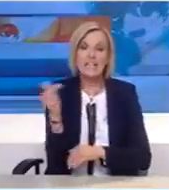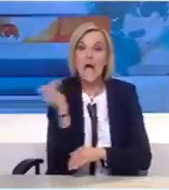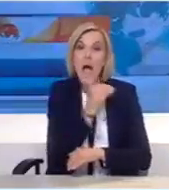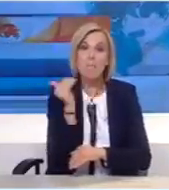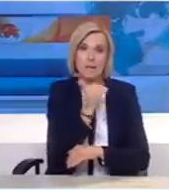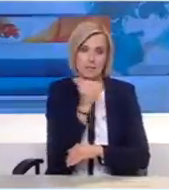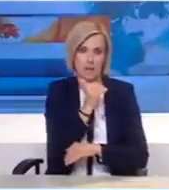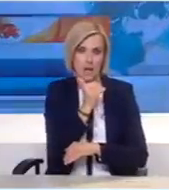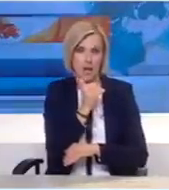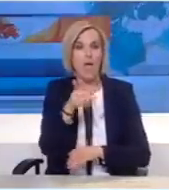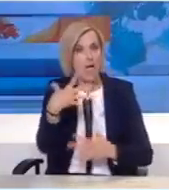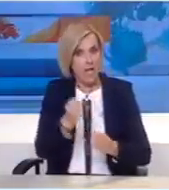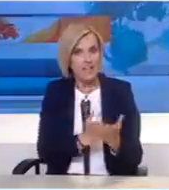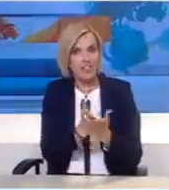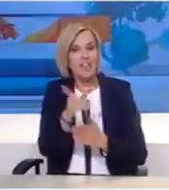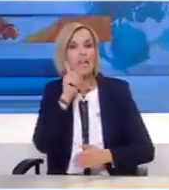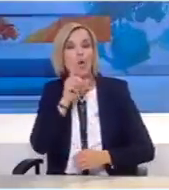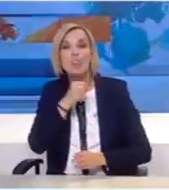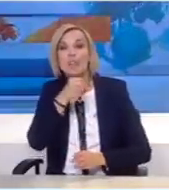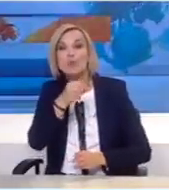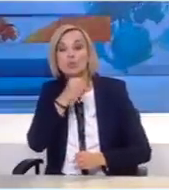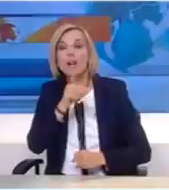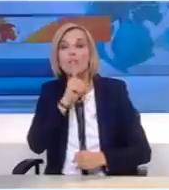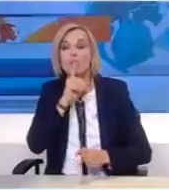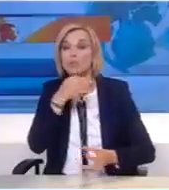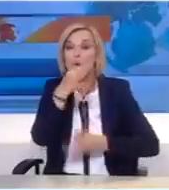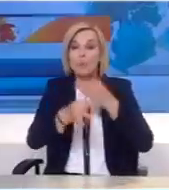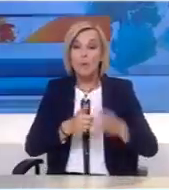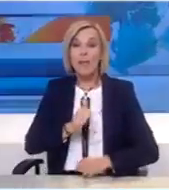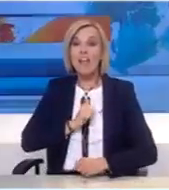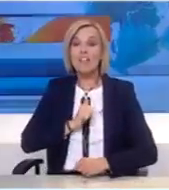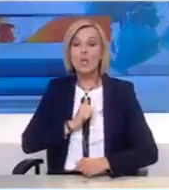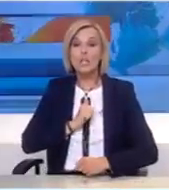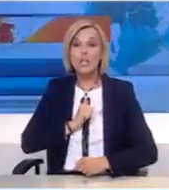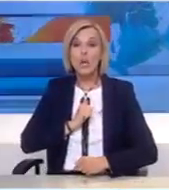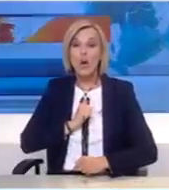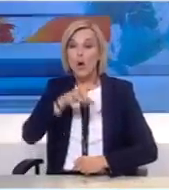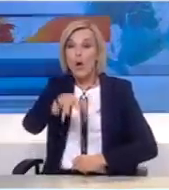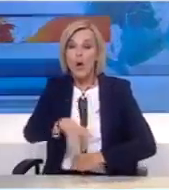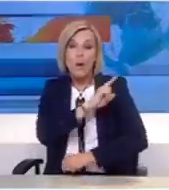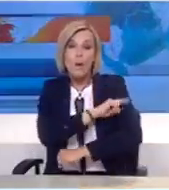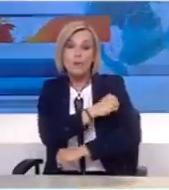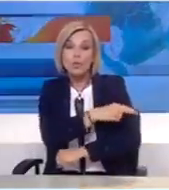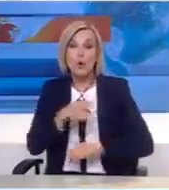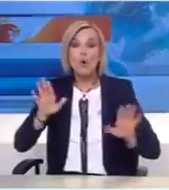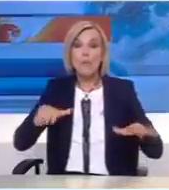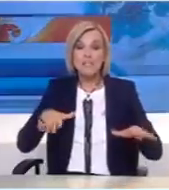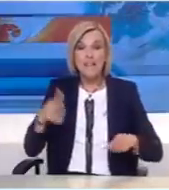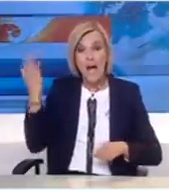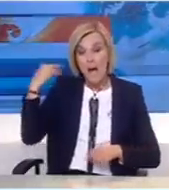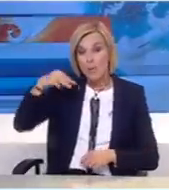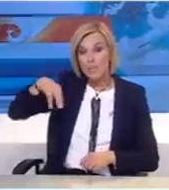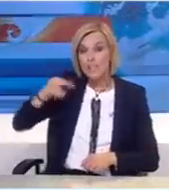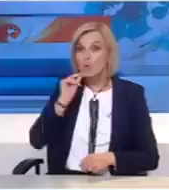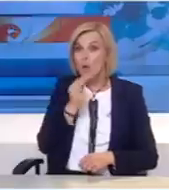δημοσιογράφος. Για το περιστατικό της κλινικής του Περιστερίου ξέραμε από την Τρίτη. Την Τρίτη το απόγευμα ήμασταν στην κλινική στο